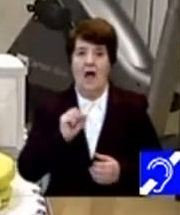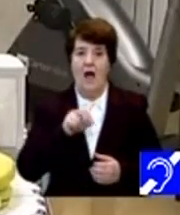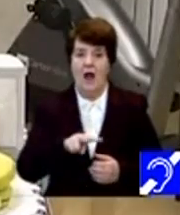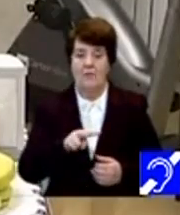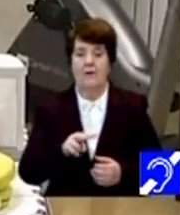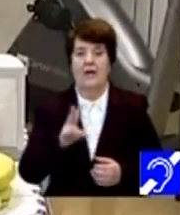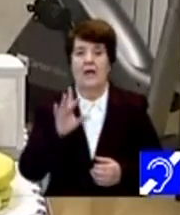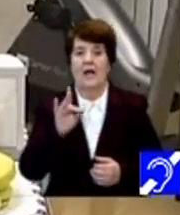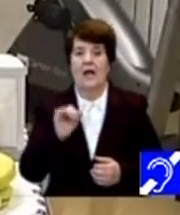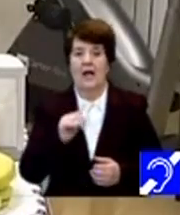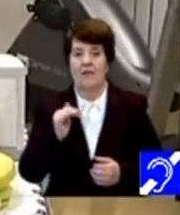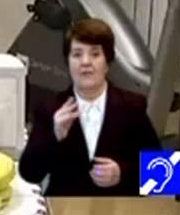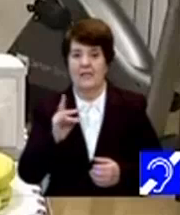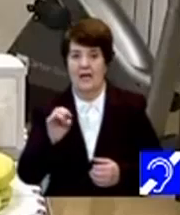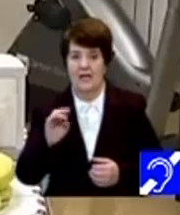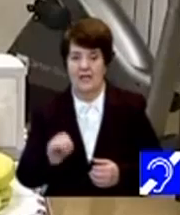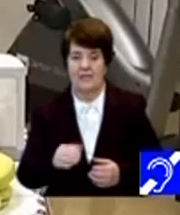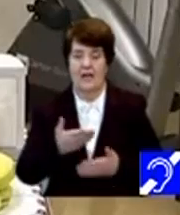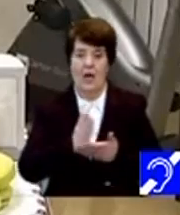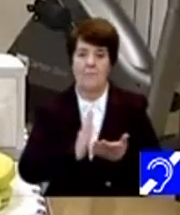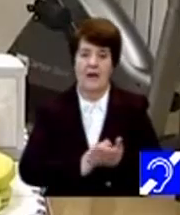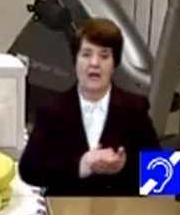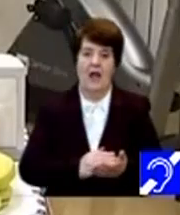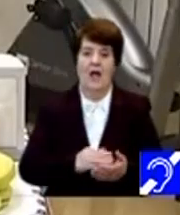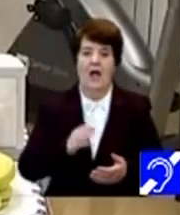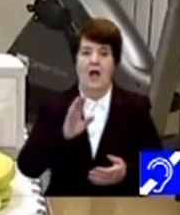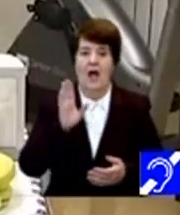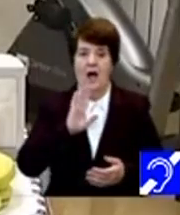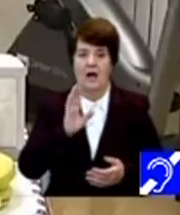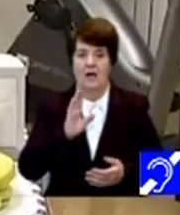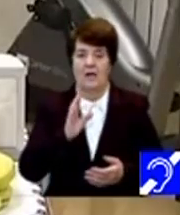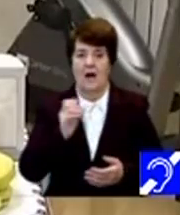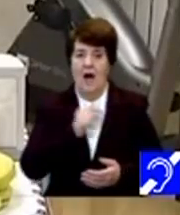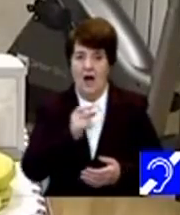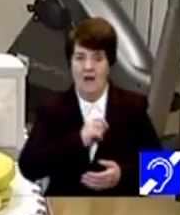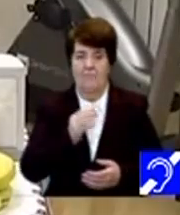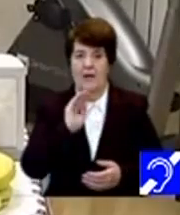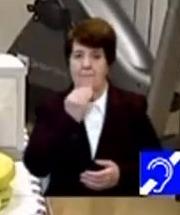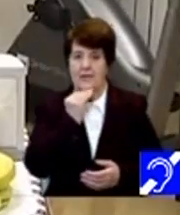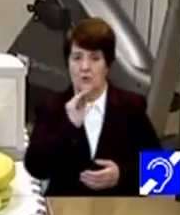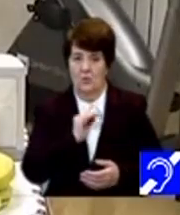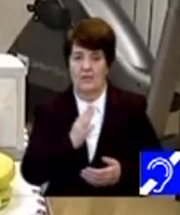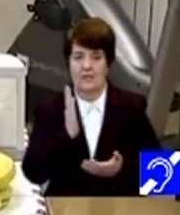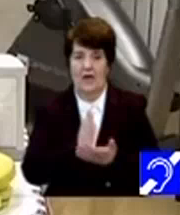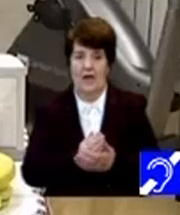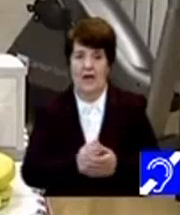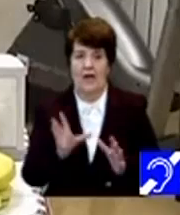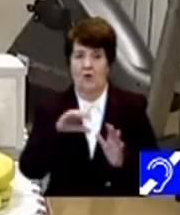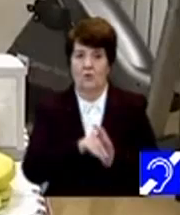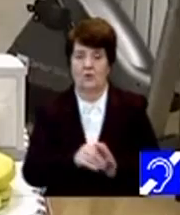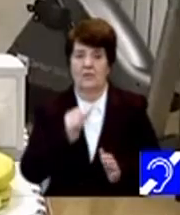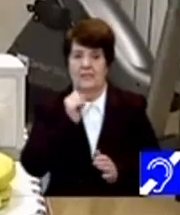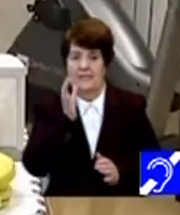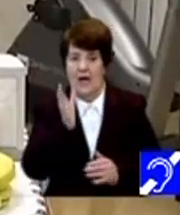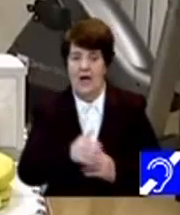albă rafinată și toate produsele adiacente, mă refer la pâinea albă, tot felul de chifle, biscuiți, care au conținut mare